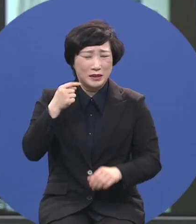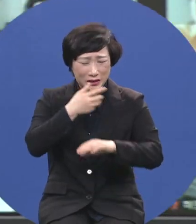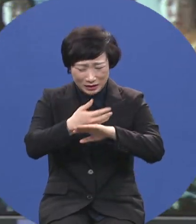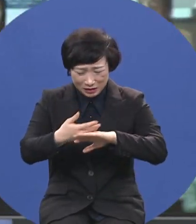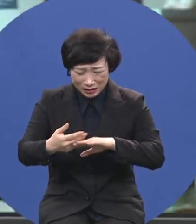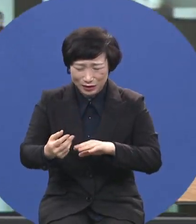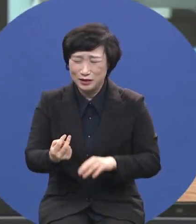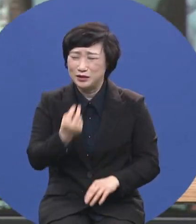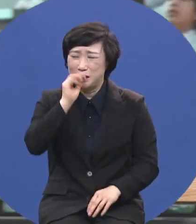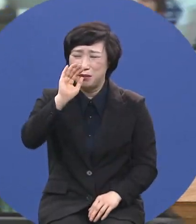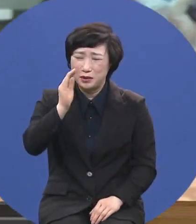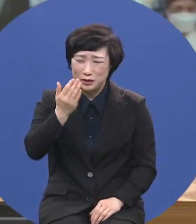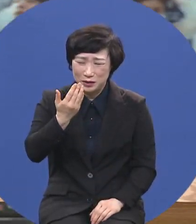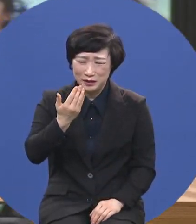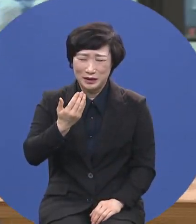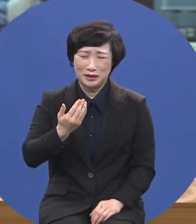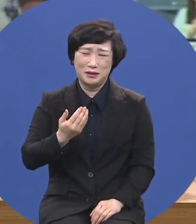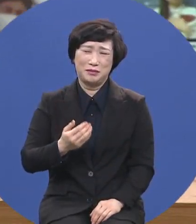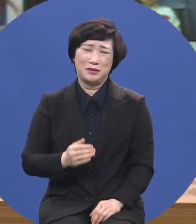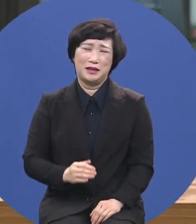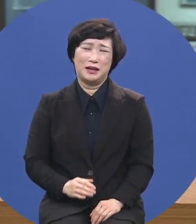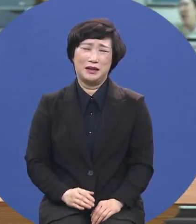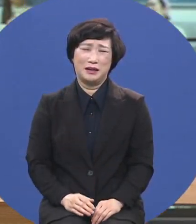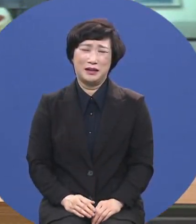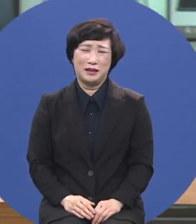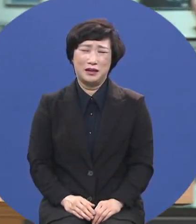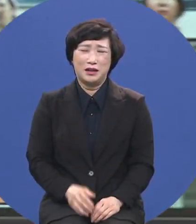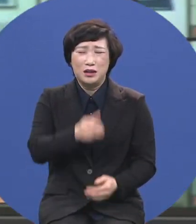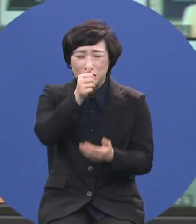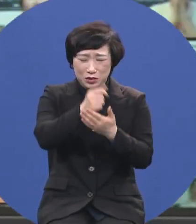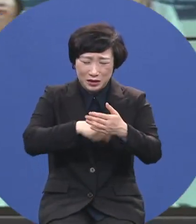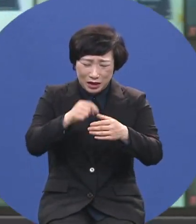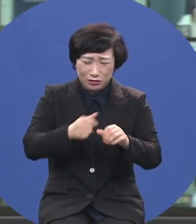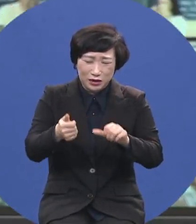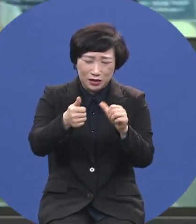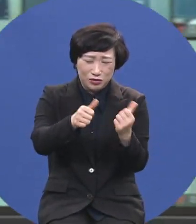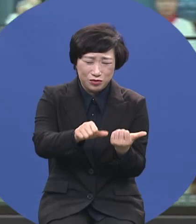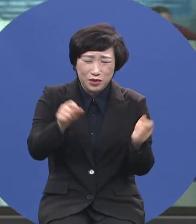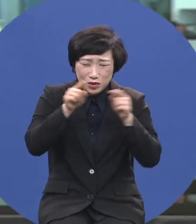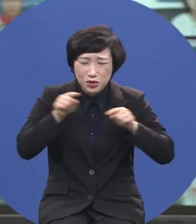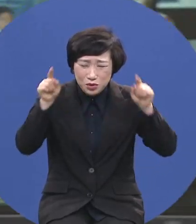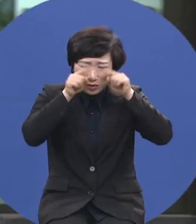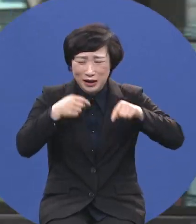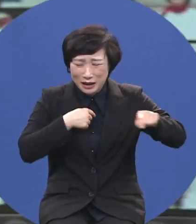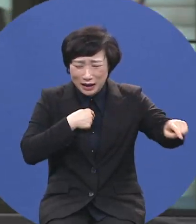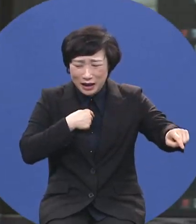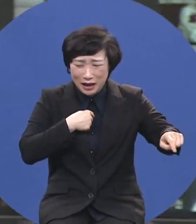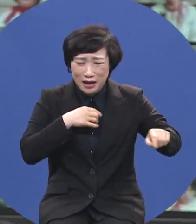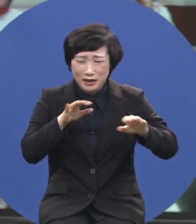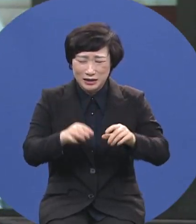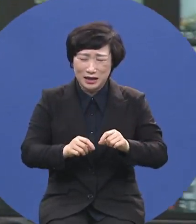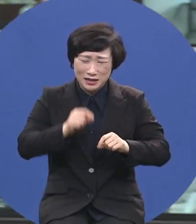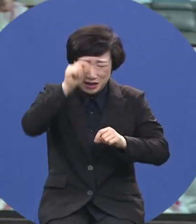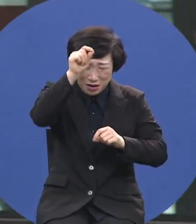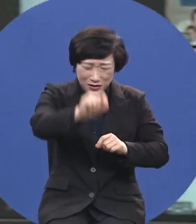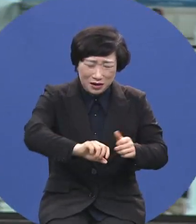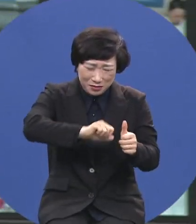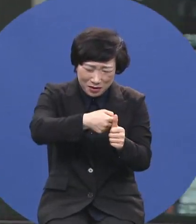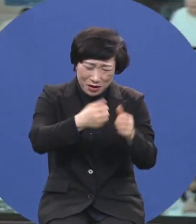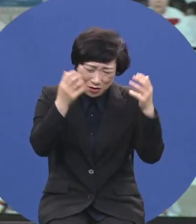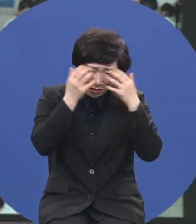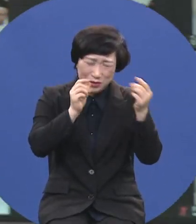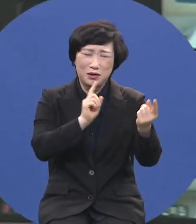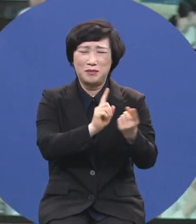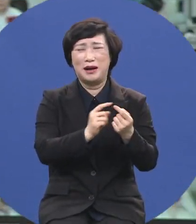피쏟아 생명이 되게 하소서. 죄 아래서 죽어 지옥 가서 영원 형벌의 고통을